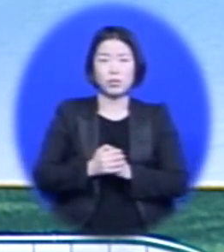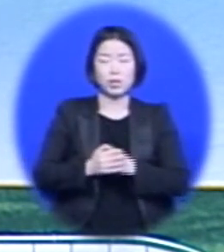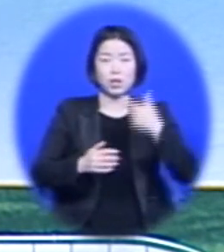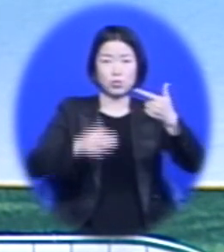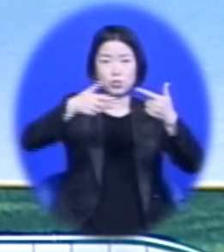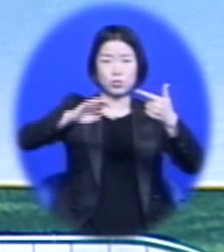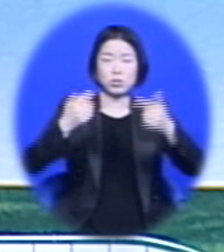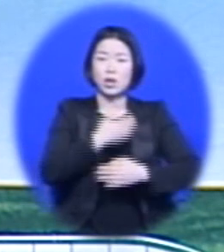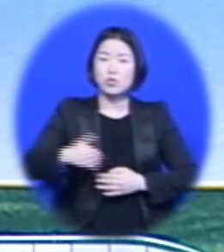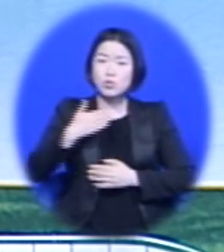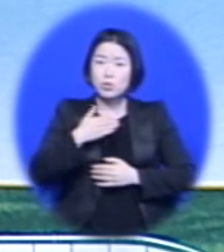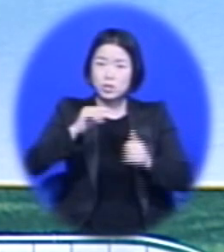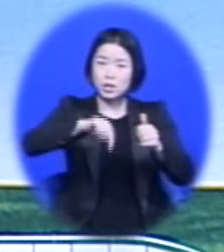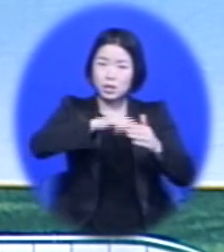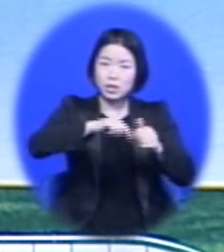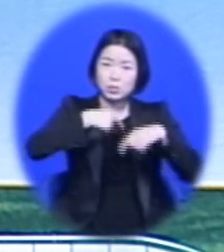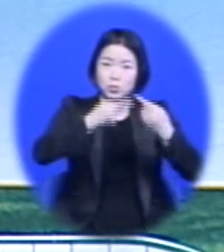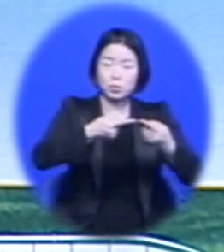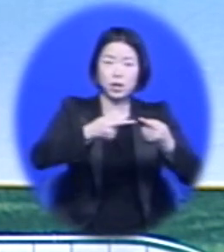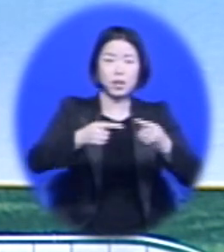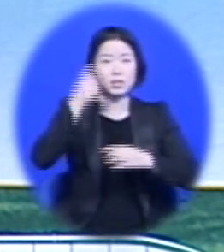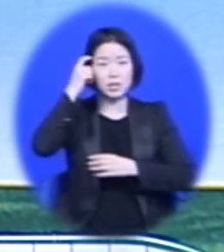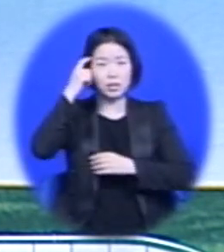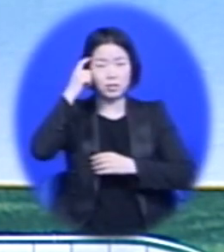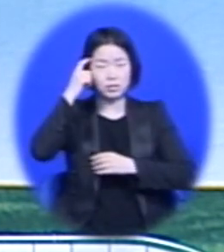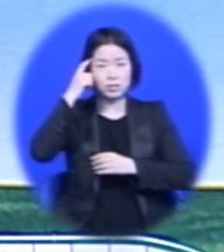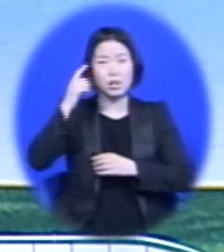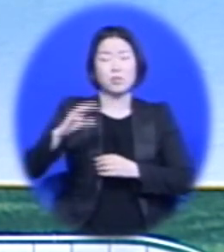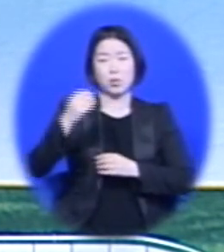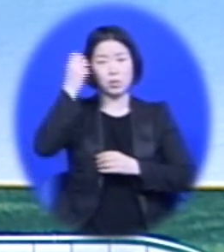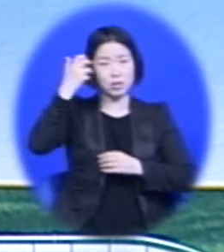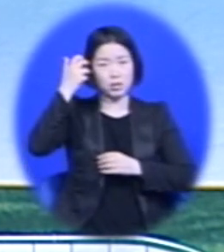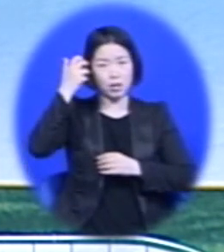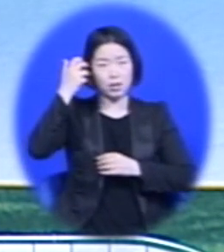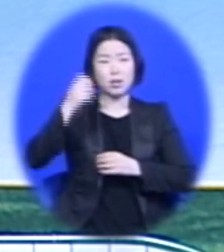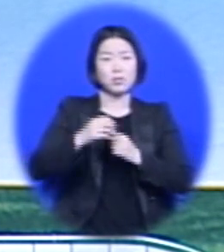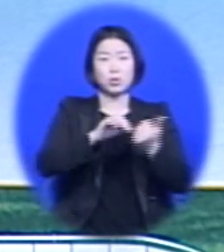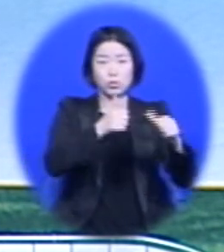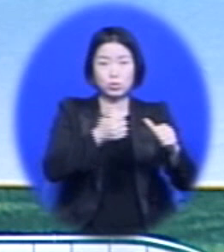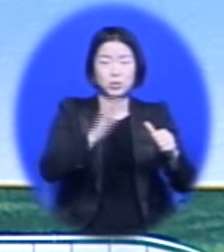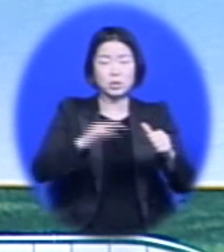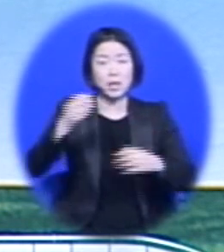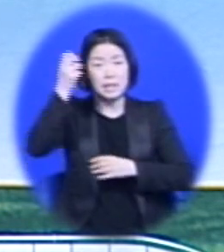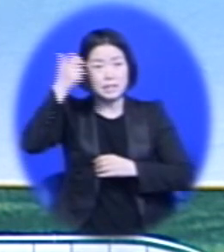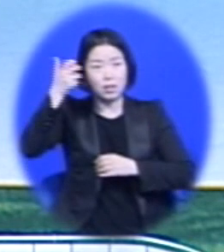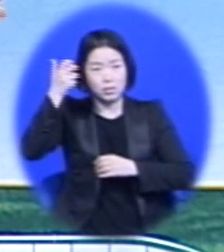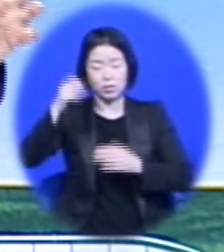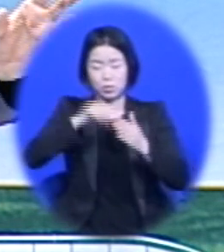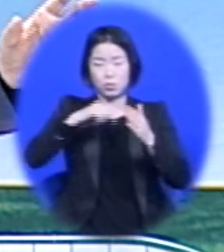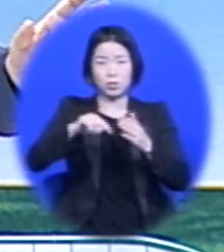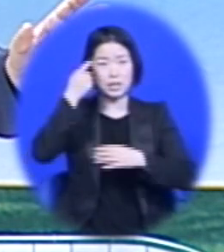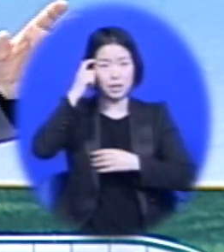6절에 육신에 속한 생각은 죽음입니다. 그러나 성령에 속한 생각은 생명과 평화입니다. 죽음과